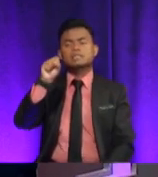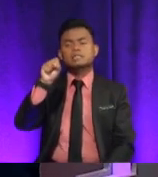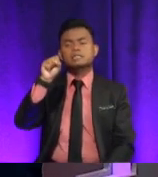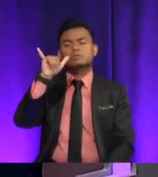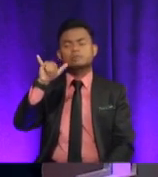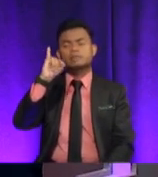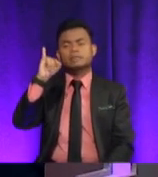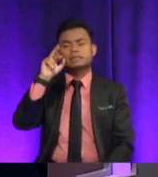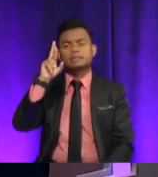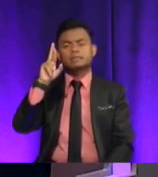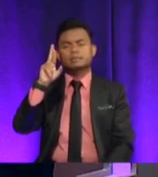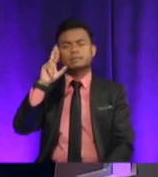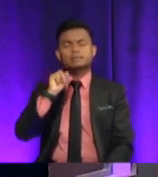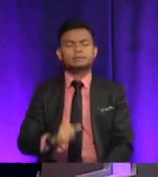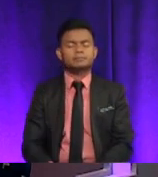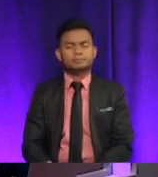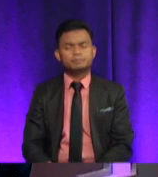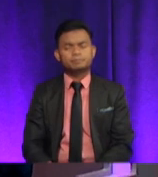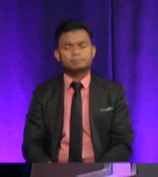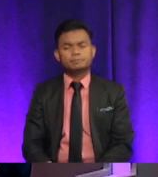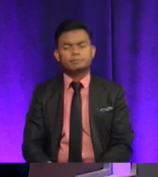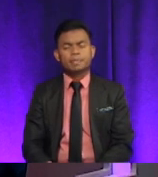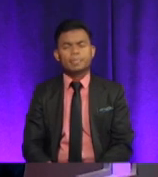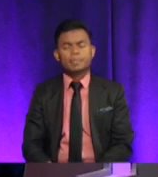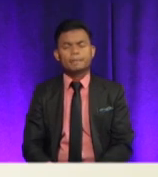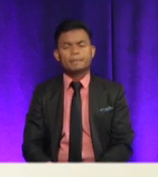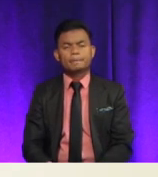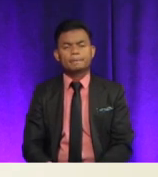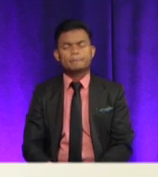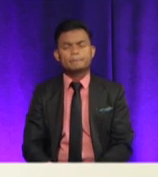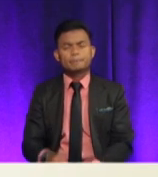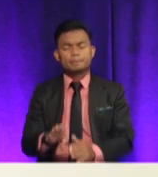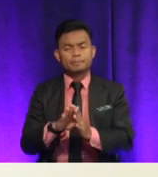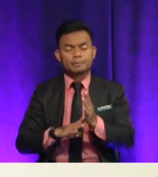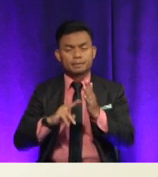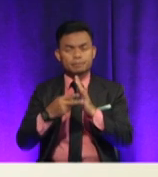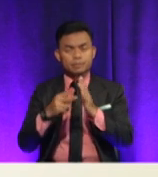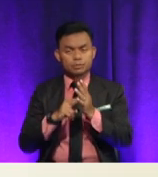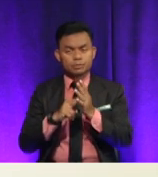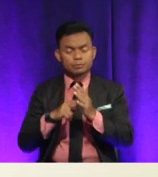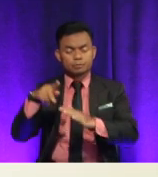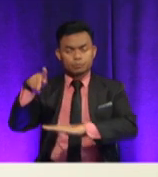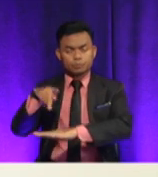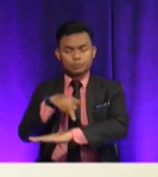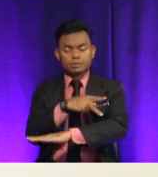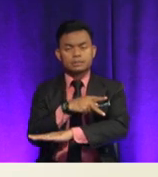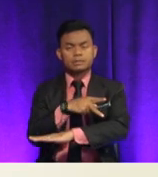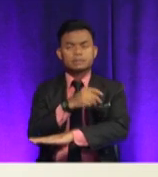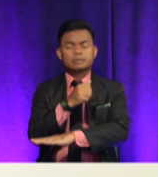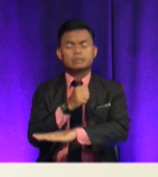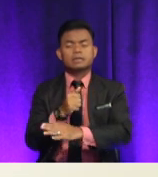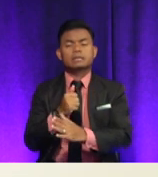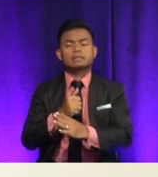Oke Syi'ir Ini yang mana dia merupakan berarti puisi dan syair yang berarti